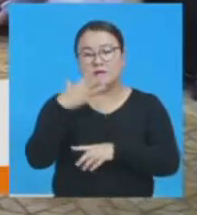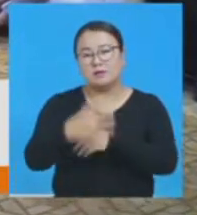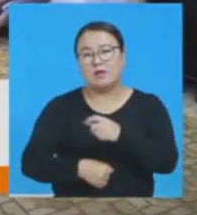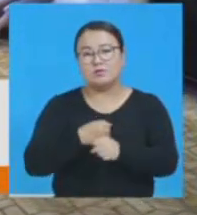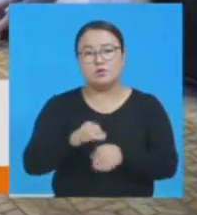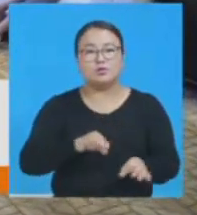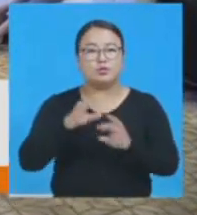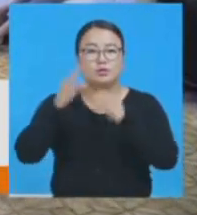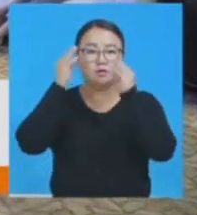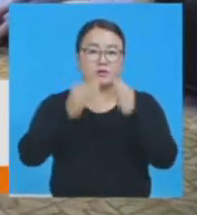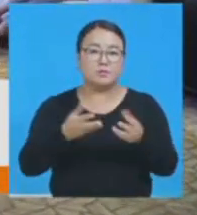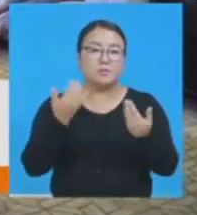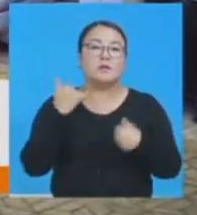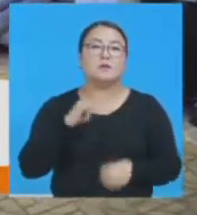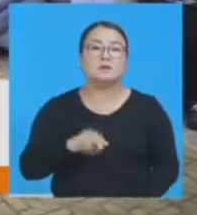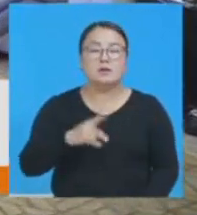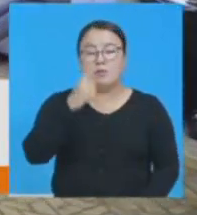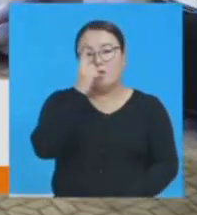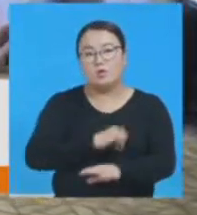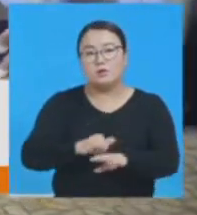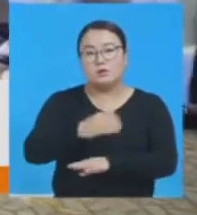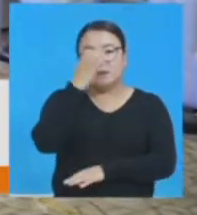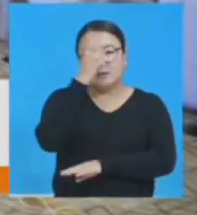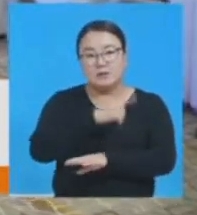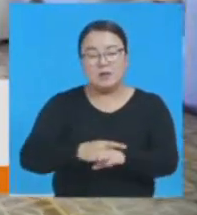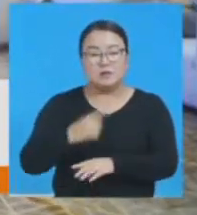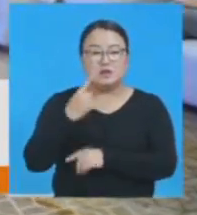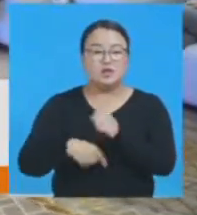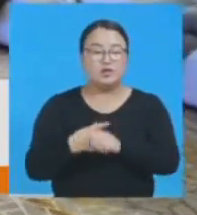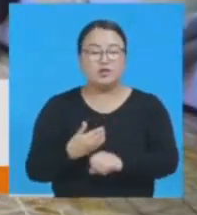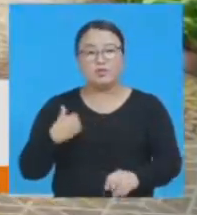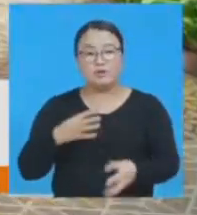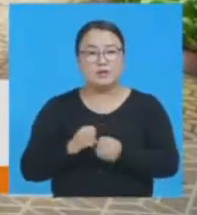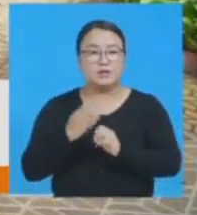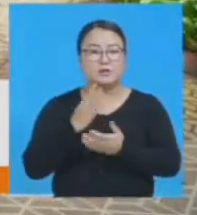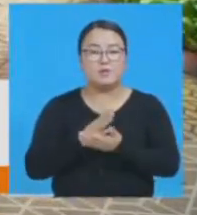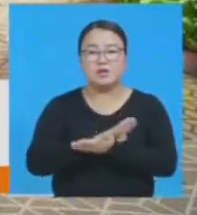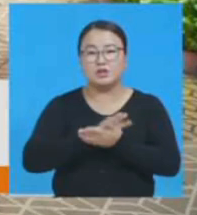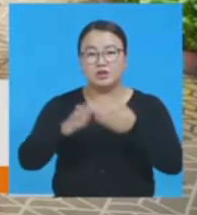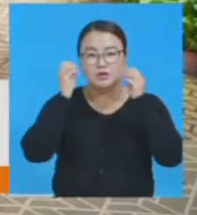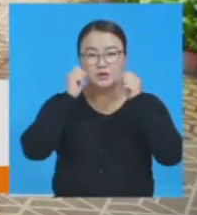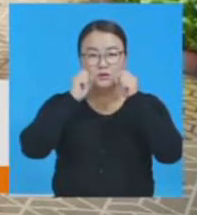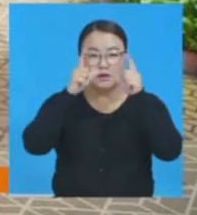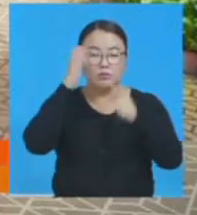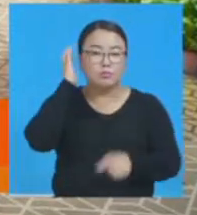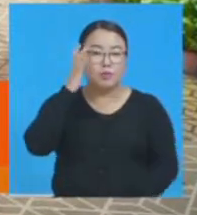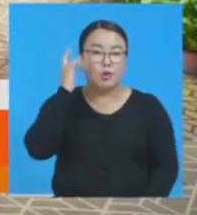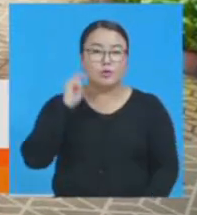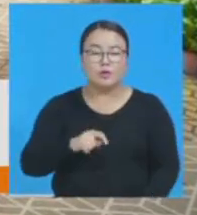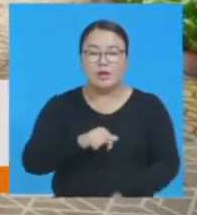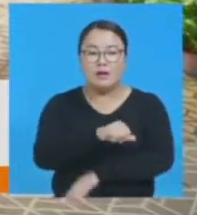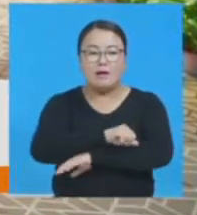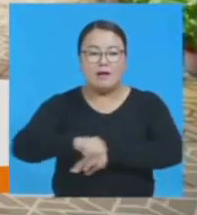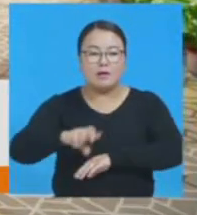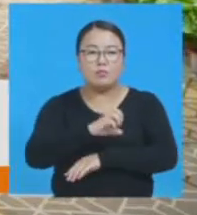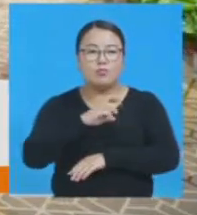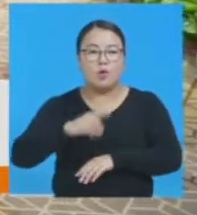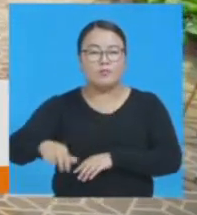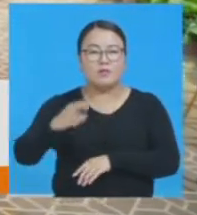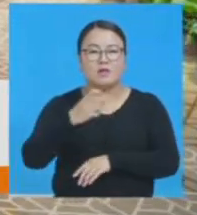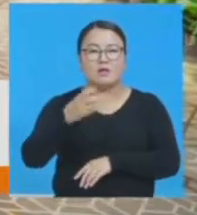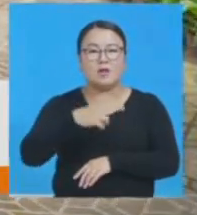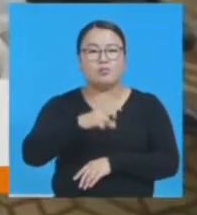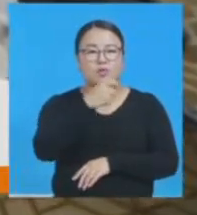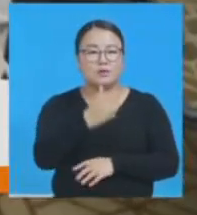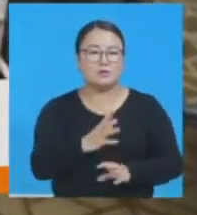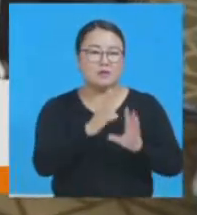шийдвэр гаргасан. Тэгвэл Монгол улсын засгийн газар өнгөрсөн оноос хэрэгжүүлж буй шин сэргэлтийн бодлогын хүрээнд хилийн бомбтын дид бүтцийг хөгжүүлэх,